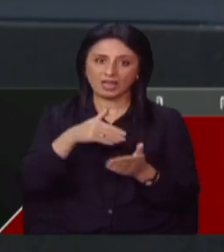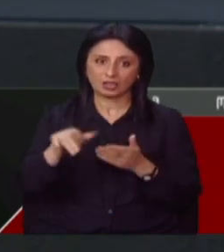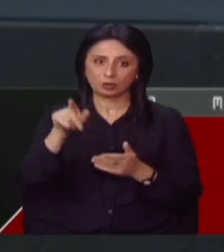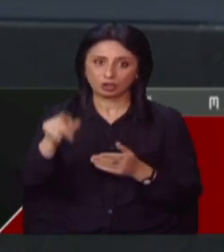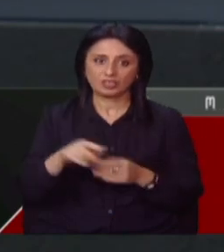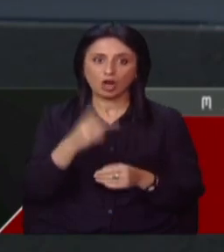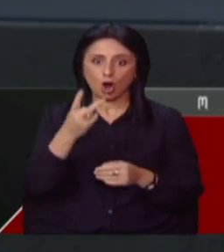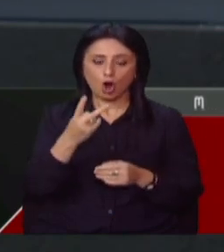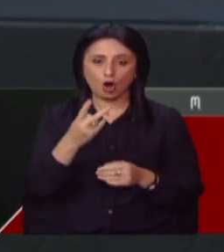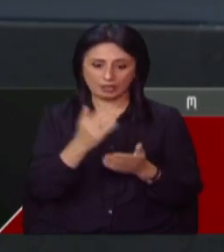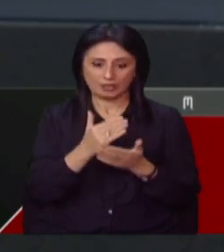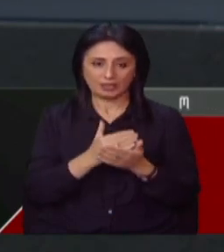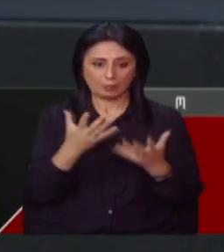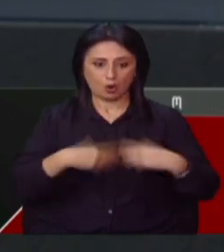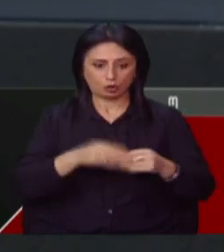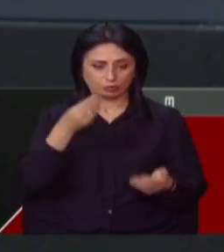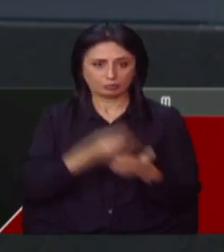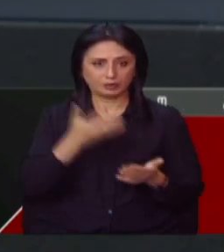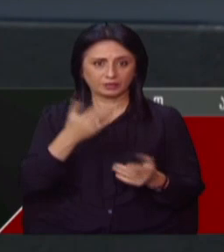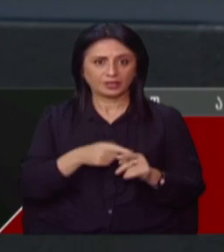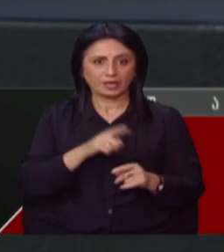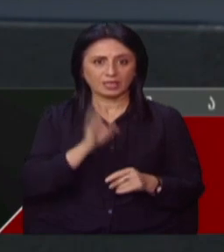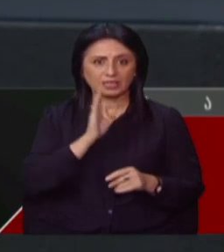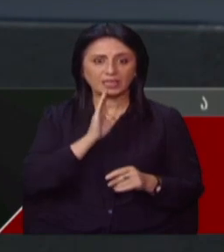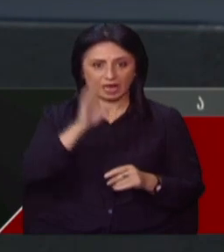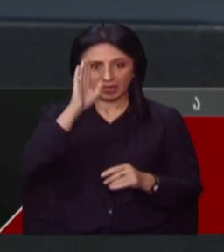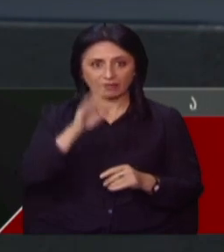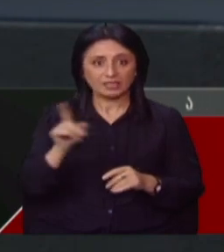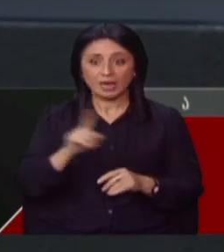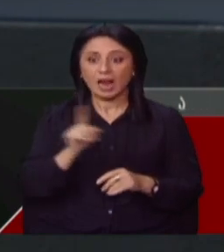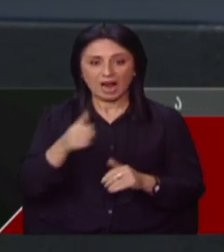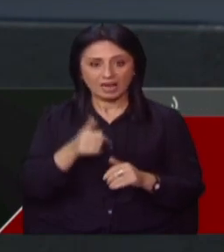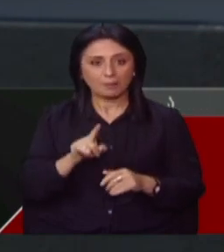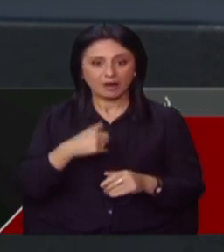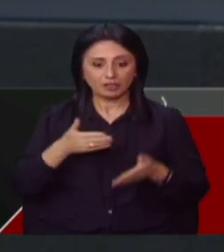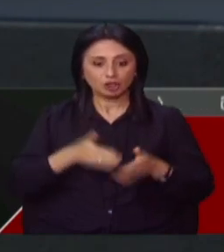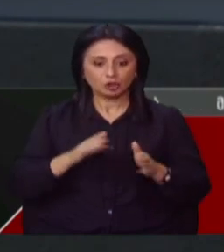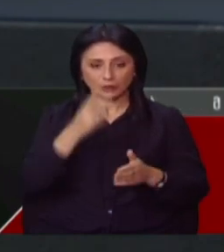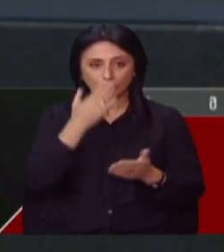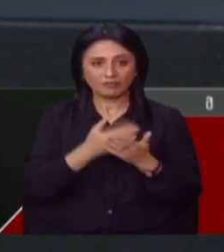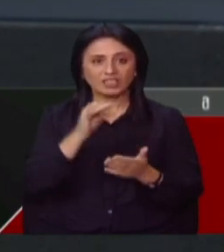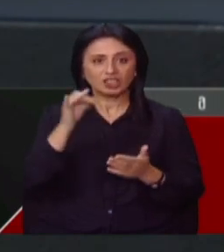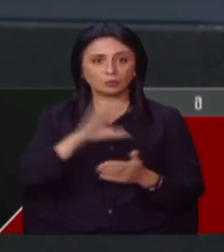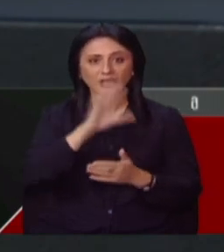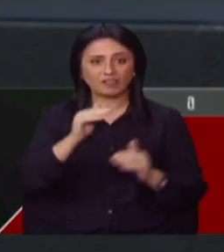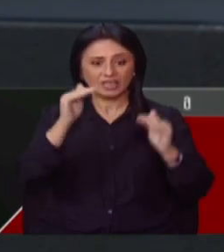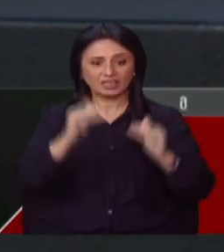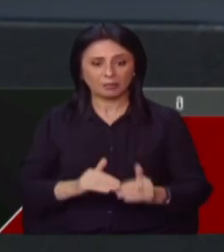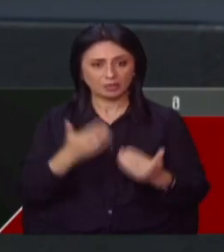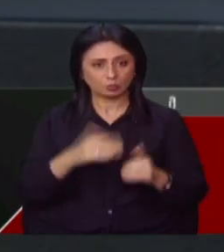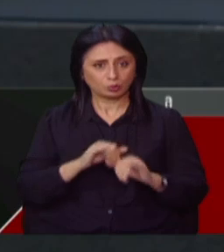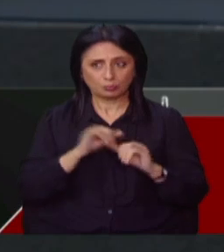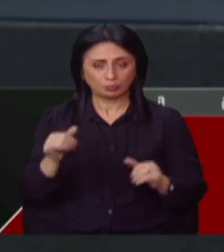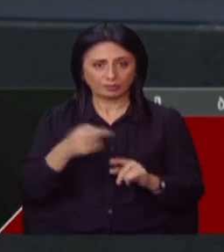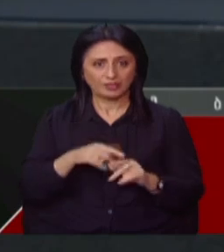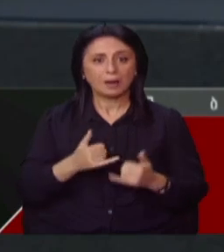ამბობს, რომ ორისქესი სისტემა არის ოჯახის საფუძველი. თქვენ აღნიშნავთ, რომ ეს არის კარგი, მაგრამ ჩვენ შობადობის მაჩვენებელი ისტორიულად ყველაზე დაბალ დონეზეა